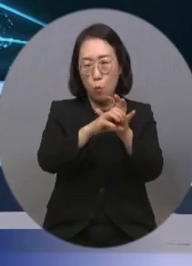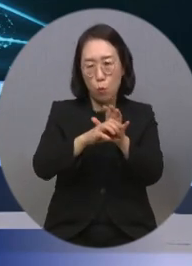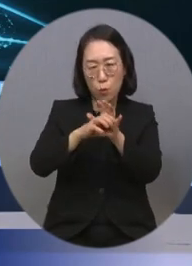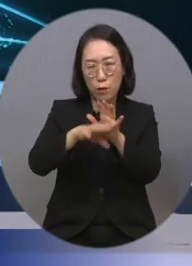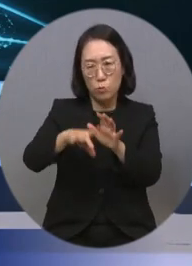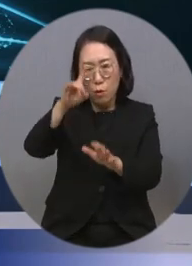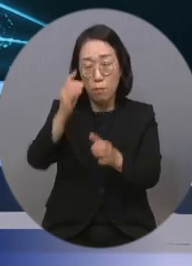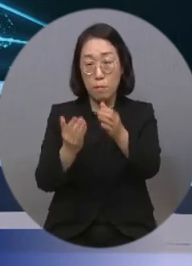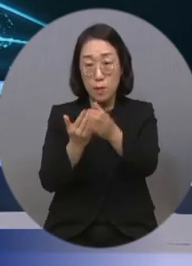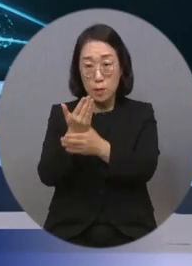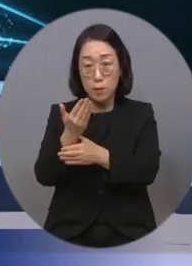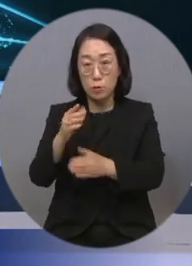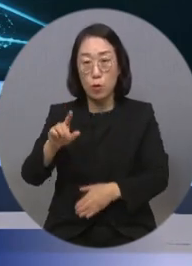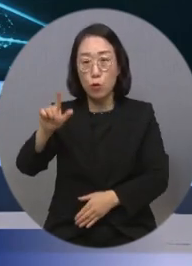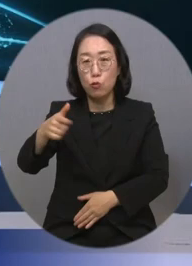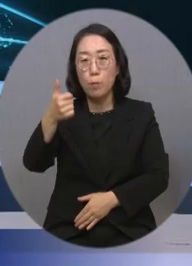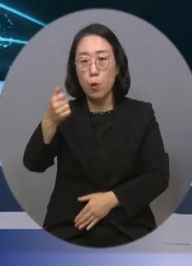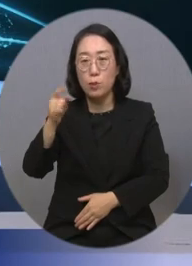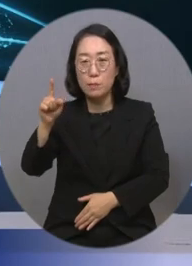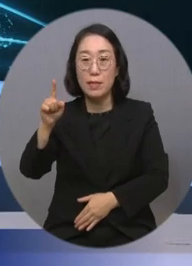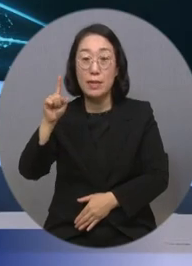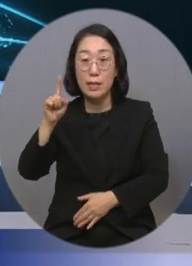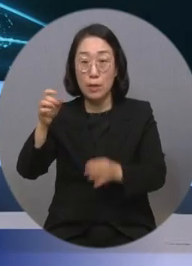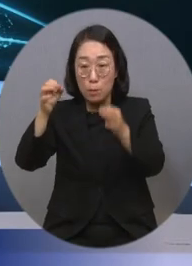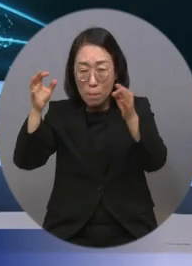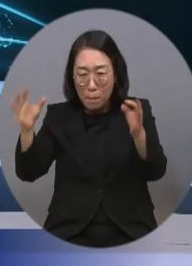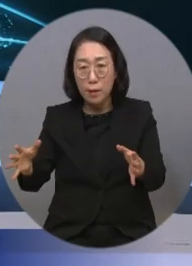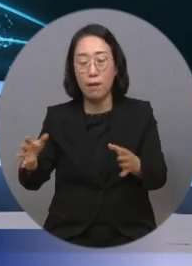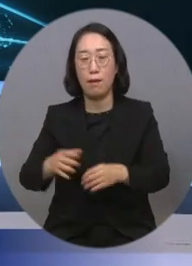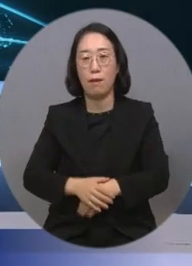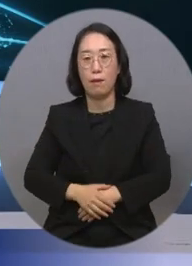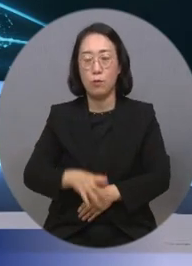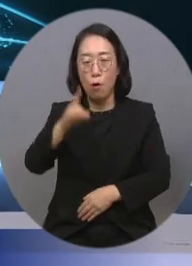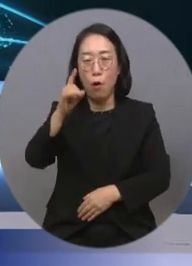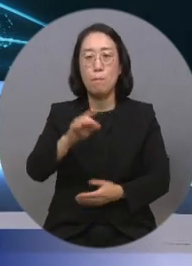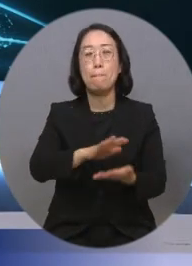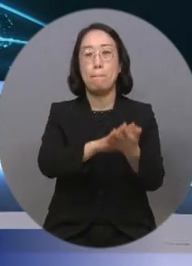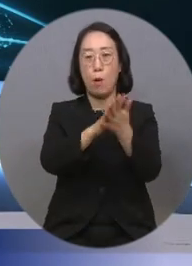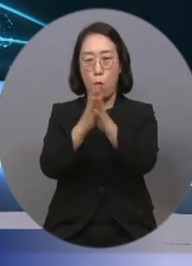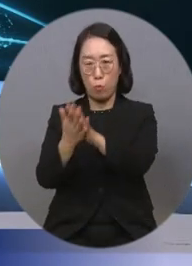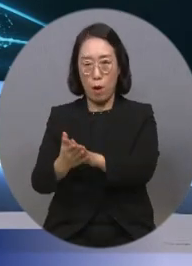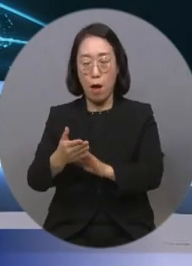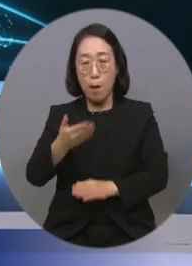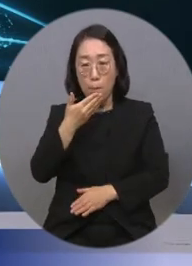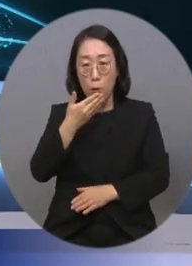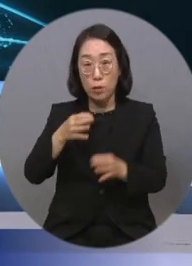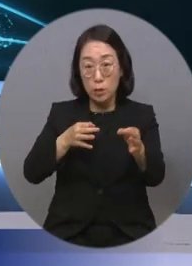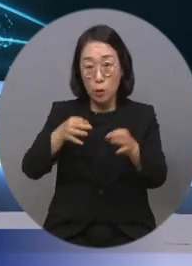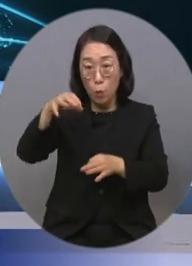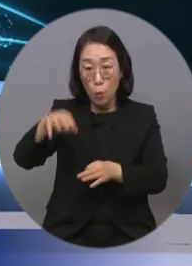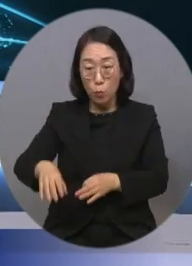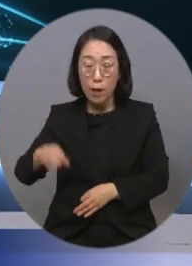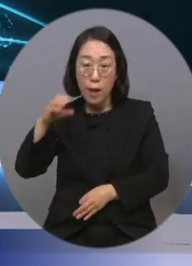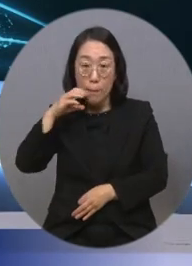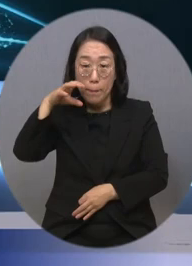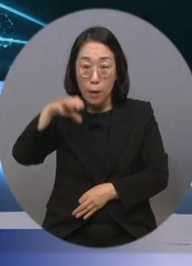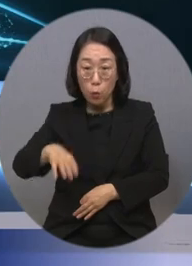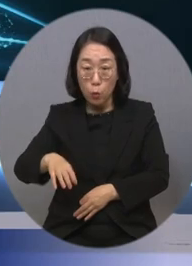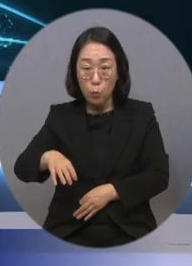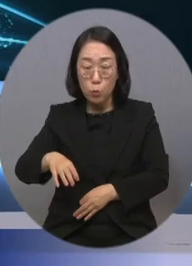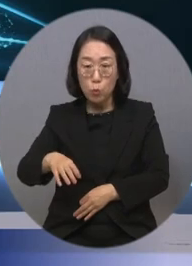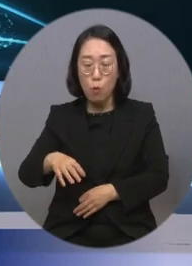확진자가 발생한 지 651일 만에 변합니다. 식당과 카페 등 다중 이용시설의 영업시간 제한이